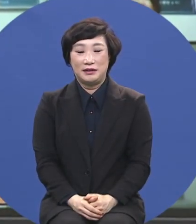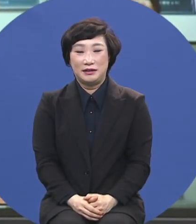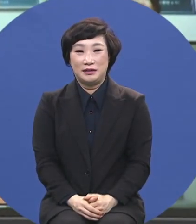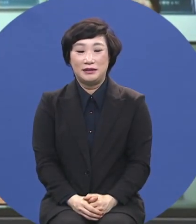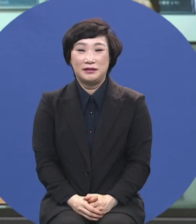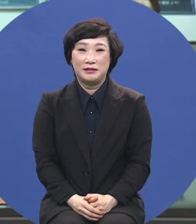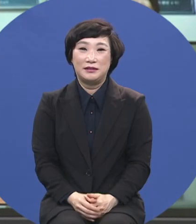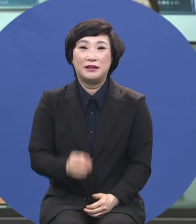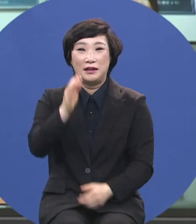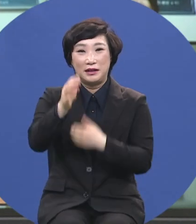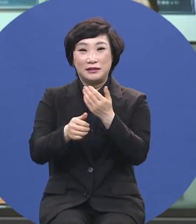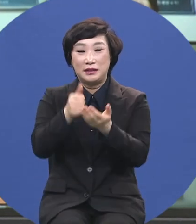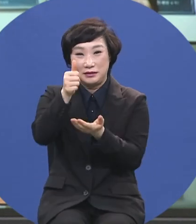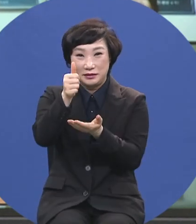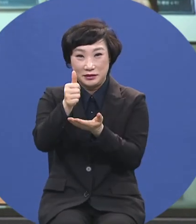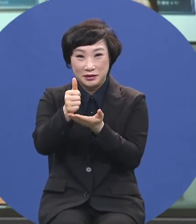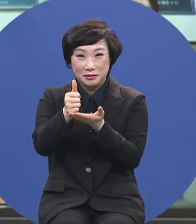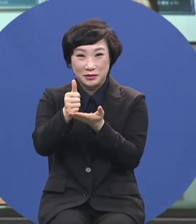하나님은